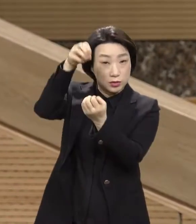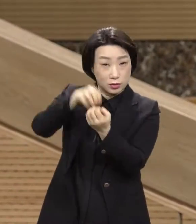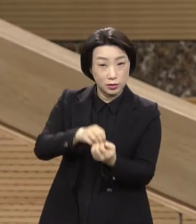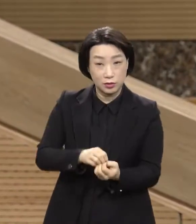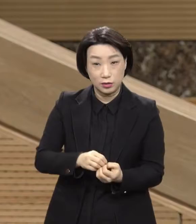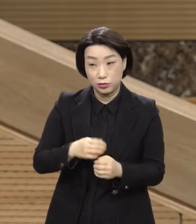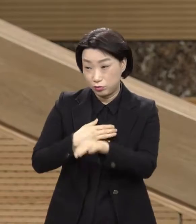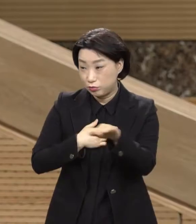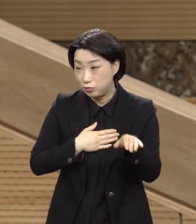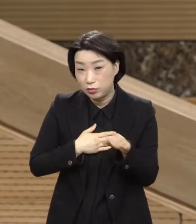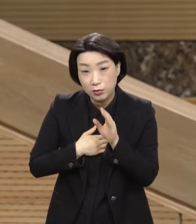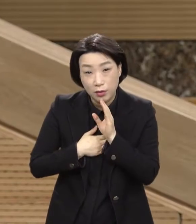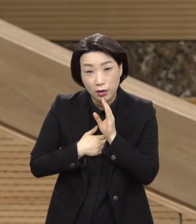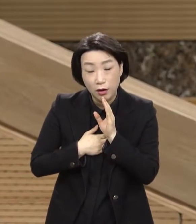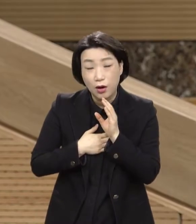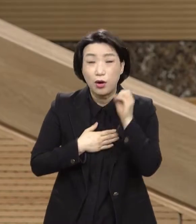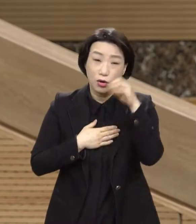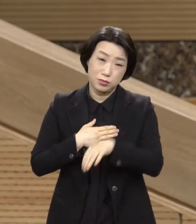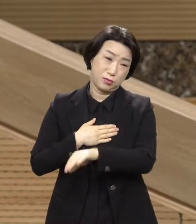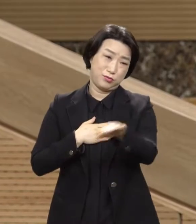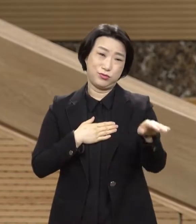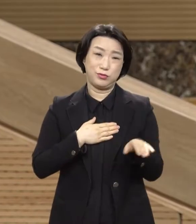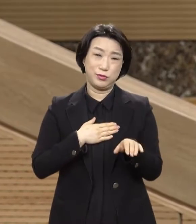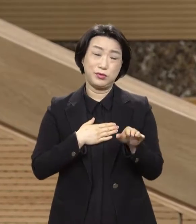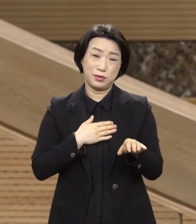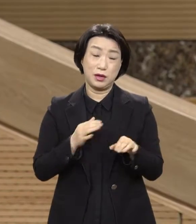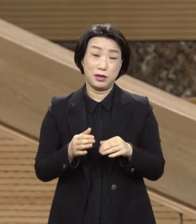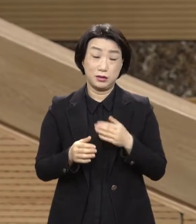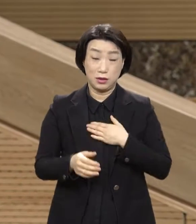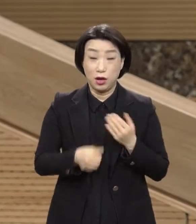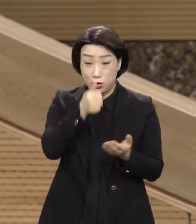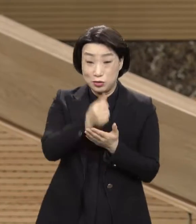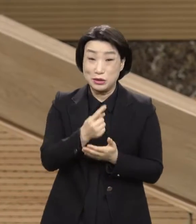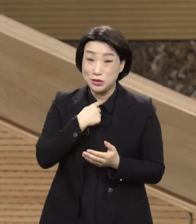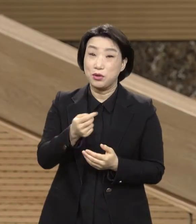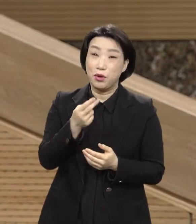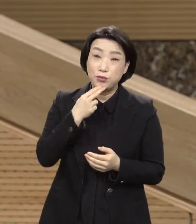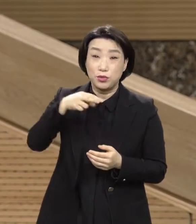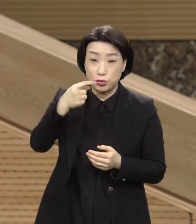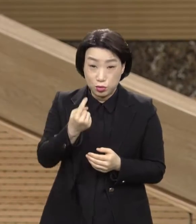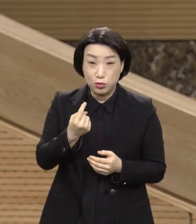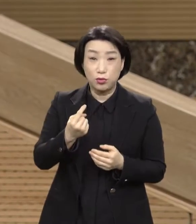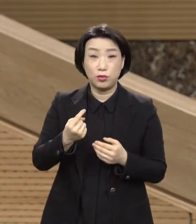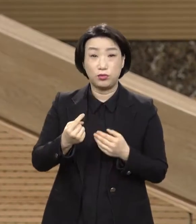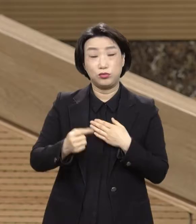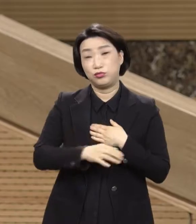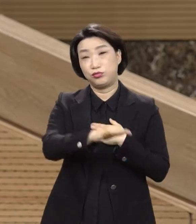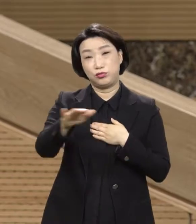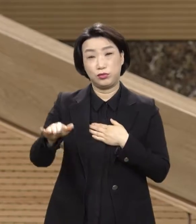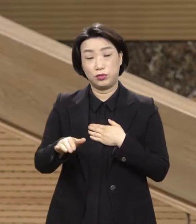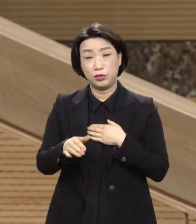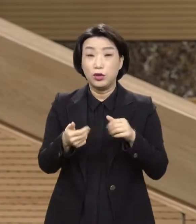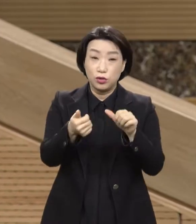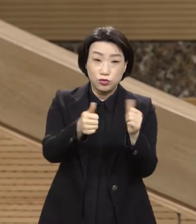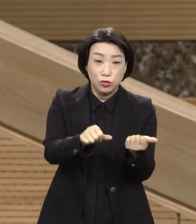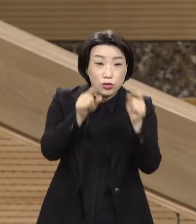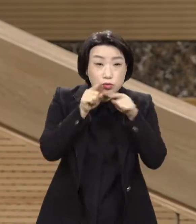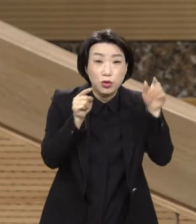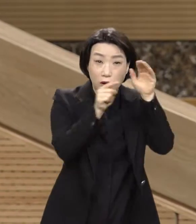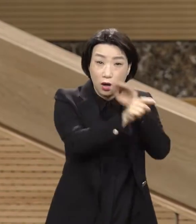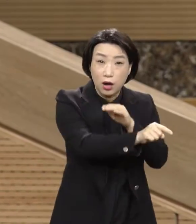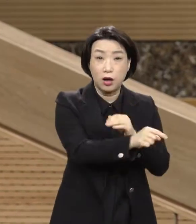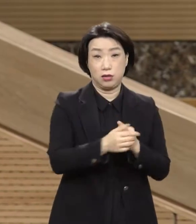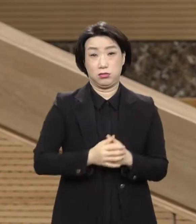짊어지고 어차피 우리는 내가 죄를 안 졌다 할지라도 죽어서 지옥